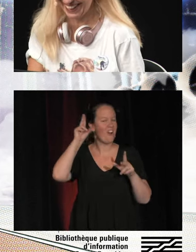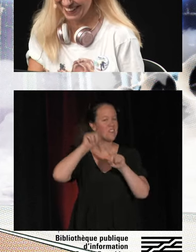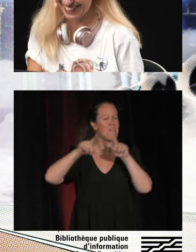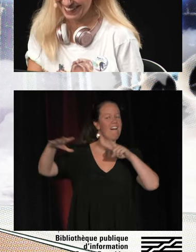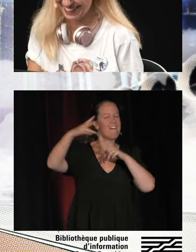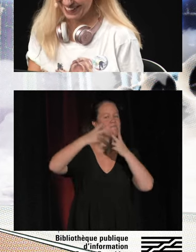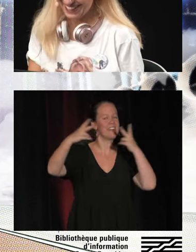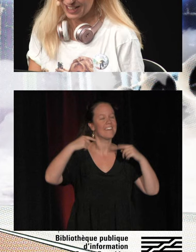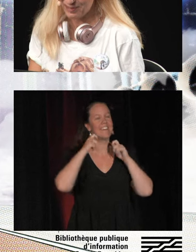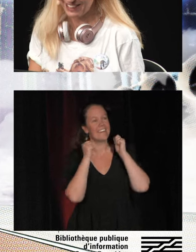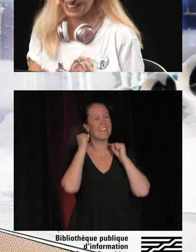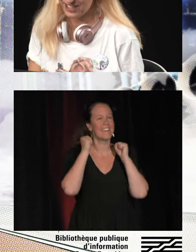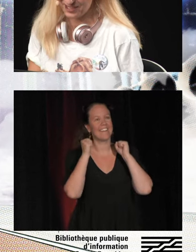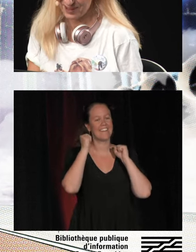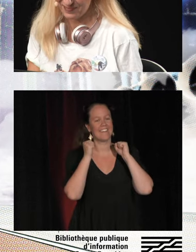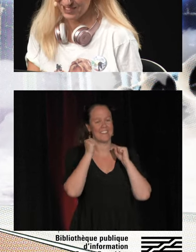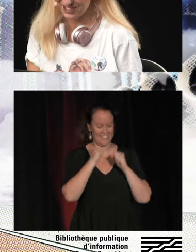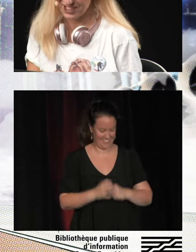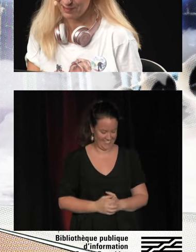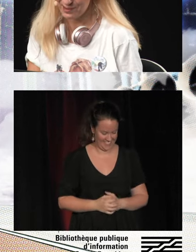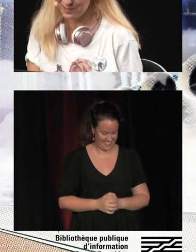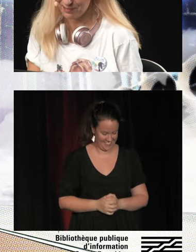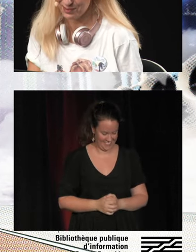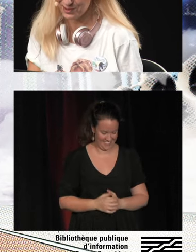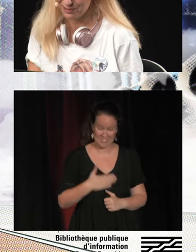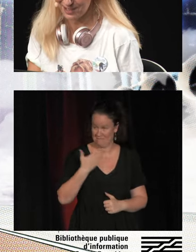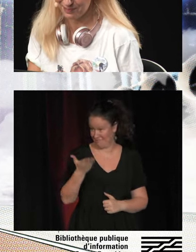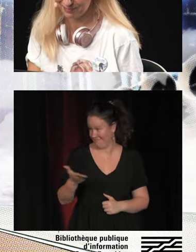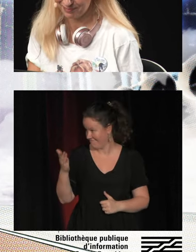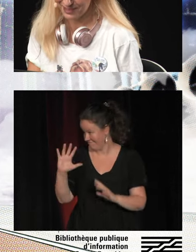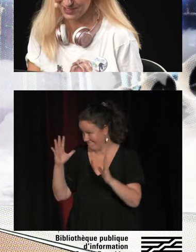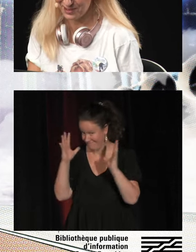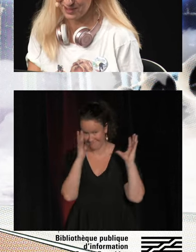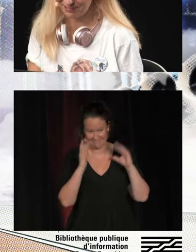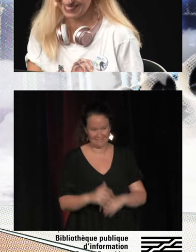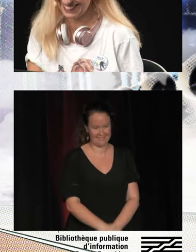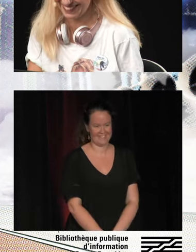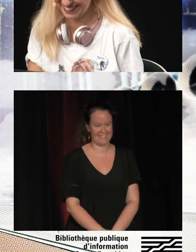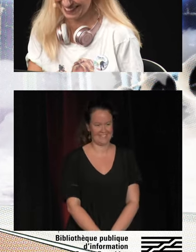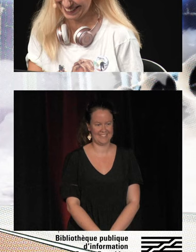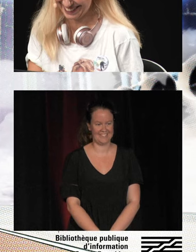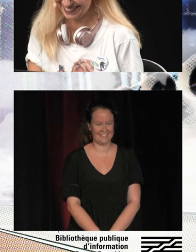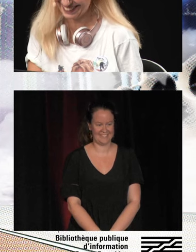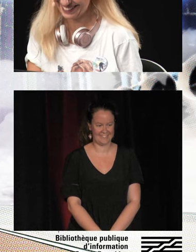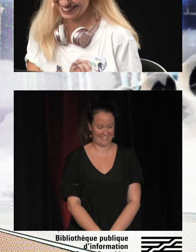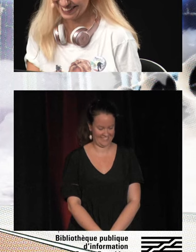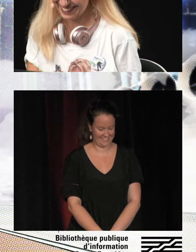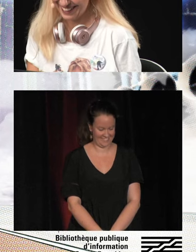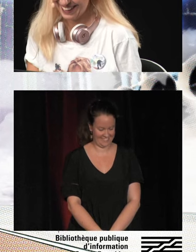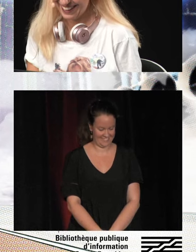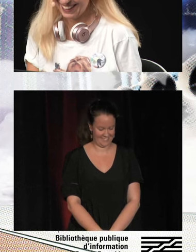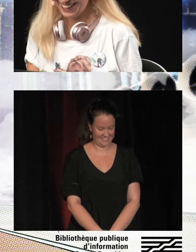Il y a le public qui chante. J'aime beaucoup ce que vous faites. continuez.